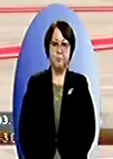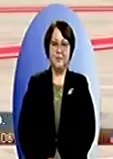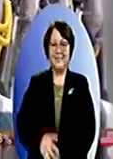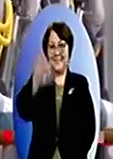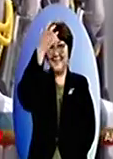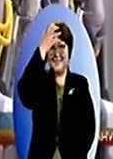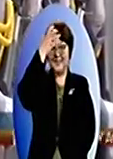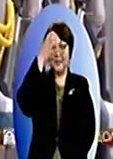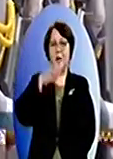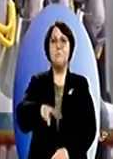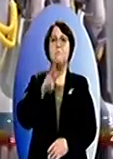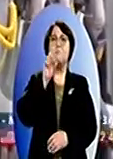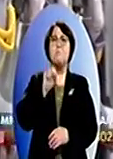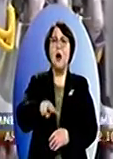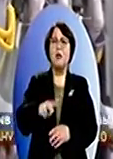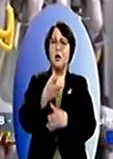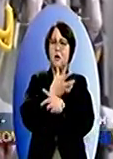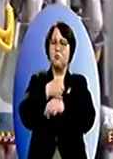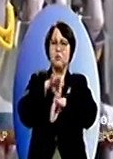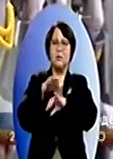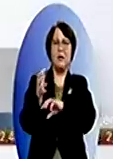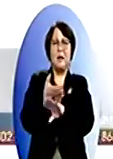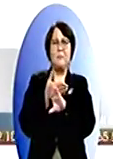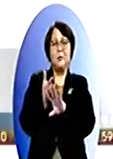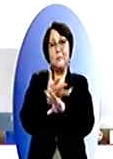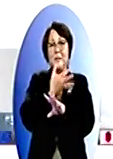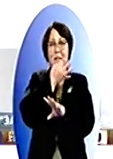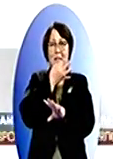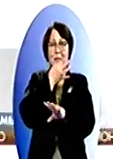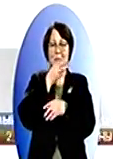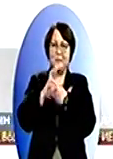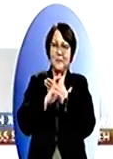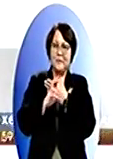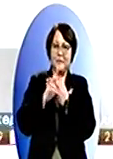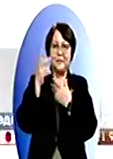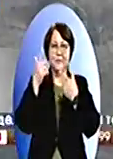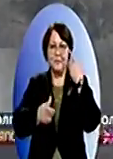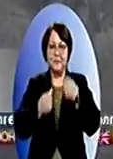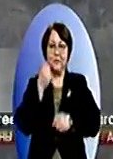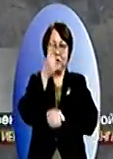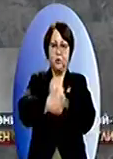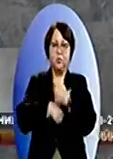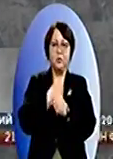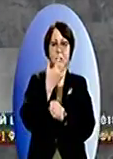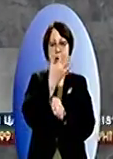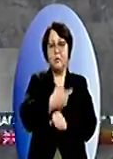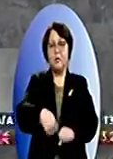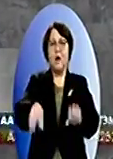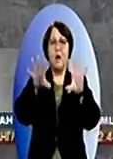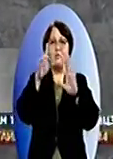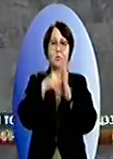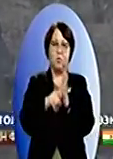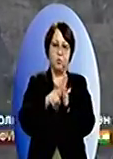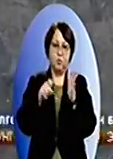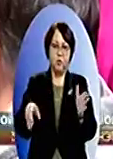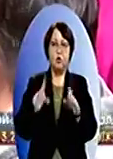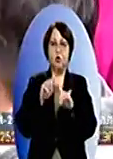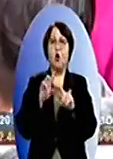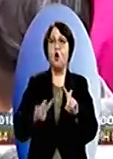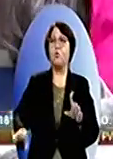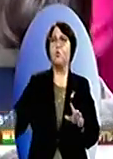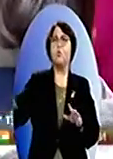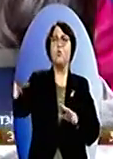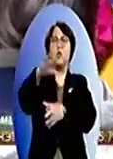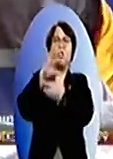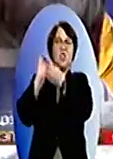Засгийн газраас малын өвчнөдтэй тэмцэх урьдчилан сэргийлэх арга хэмжээг жил бүрийн 5-10 дугаар сарын хооронд орон даяар хэрэгжүүлэх шийдвэр гаргасан. Энэ